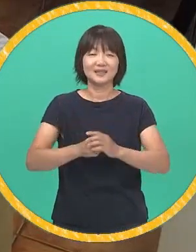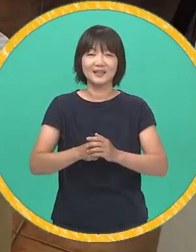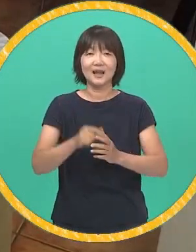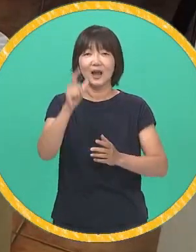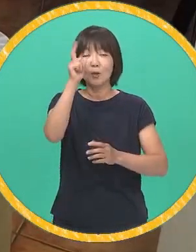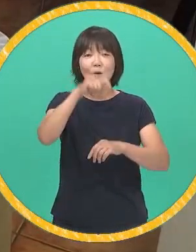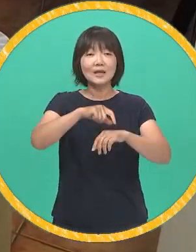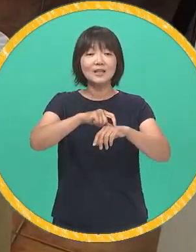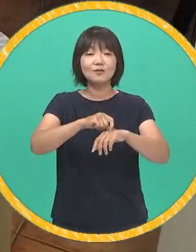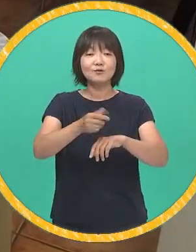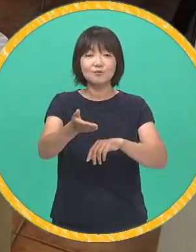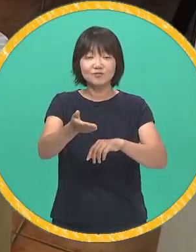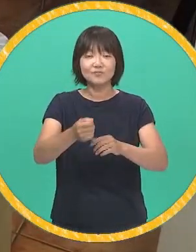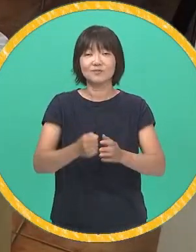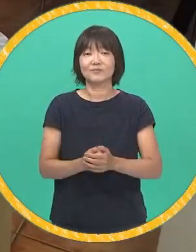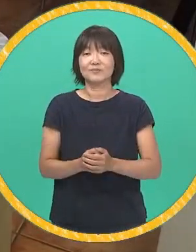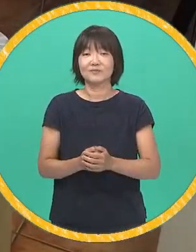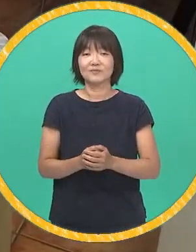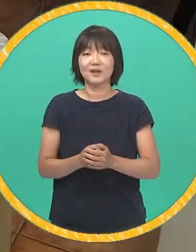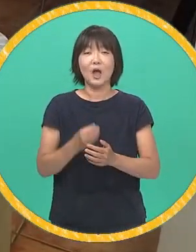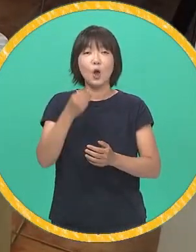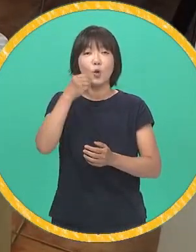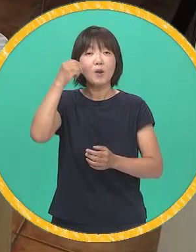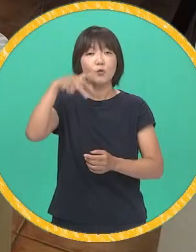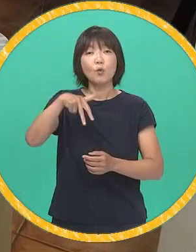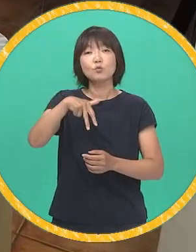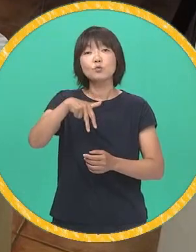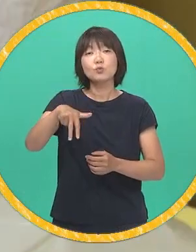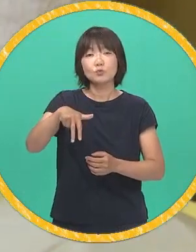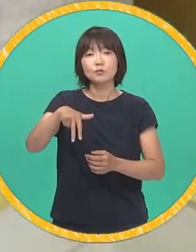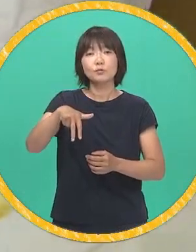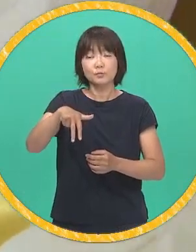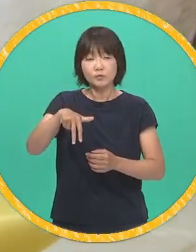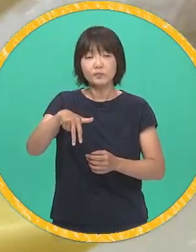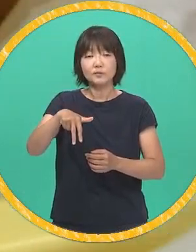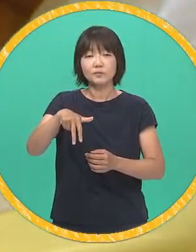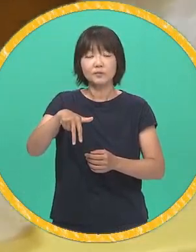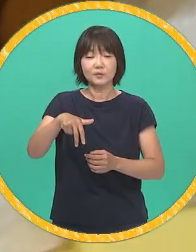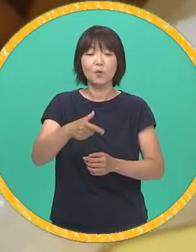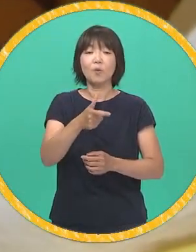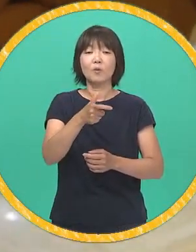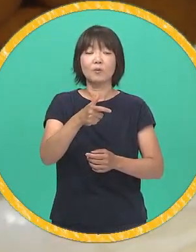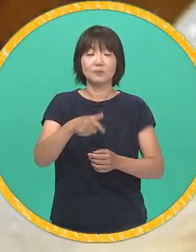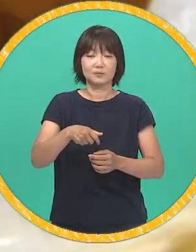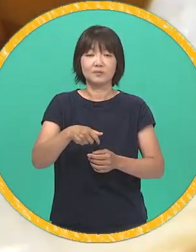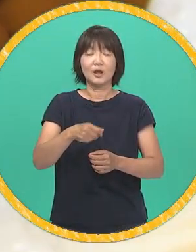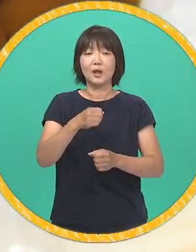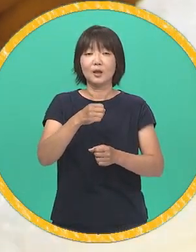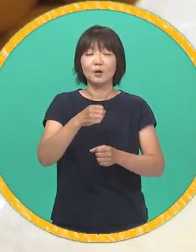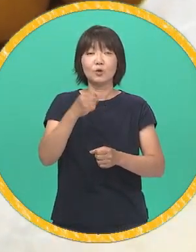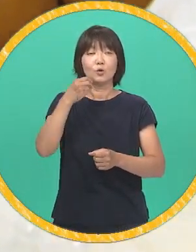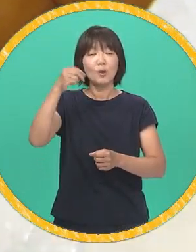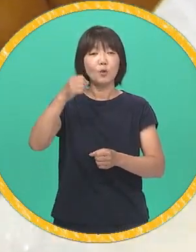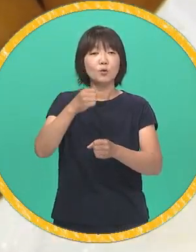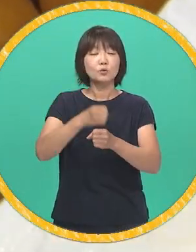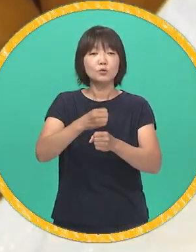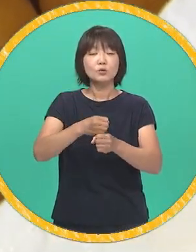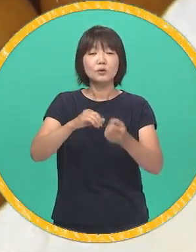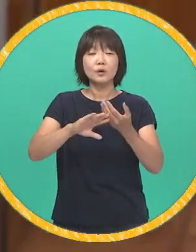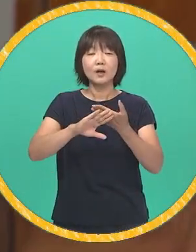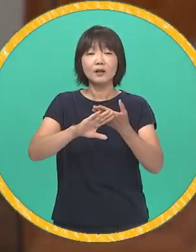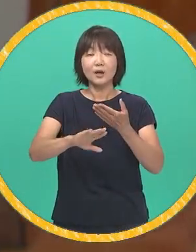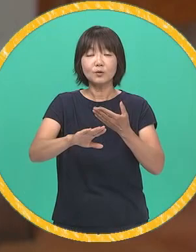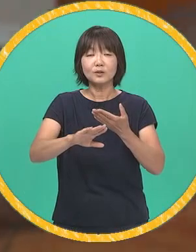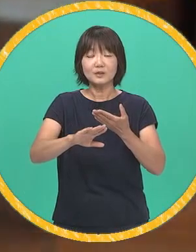ですねネーズっています東方ウェバー氏を使ったときに出てくる死ぬ